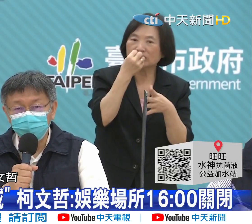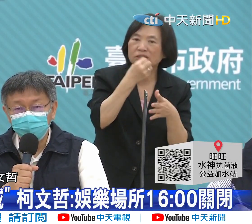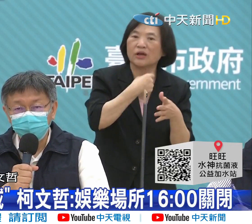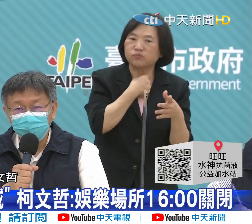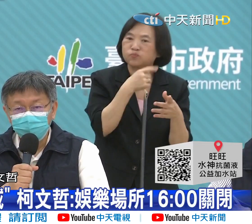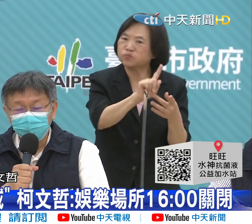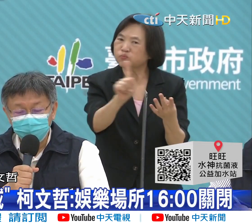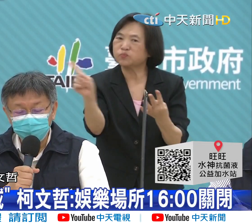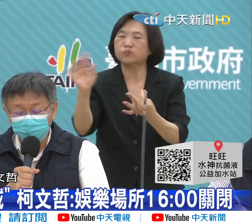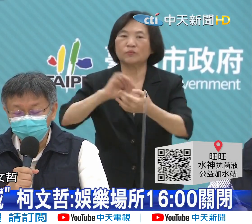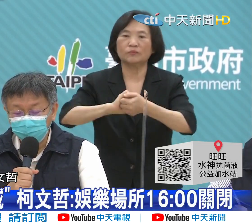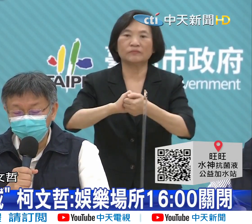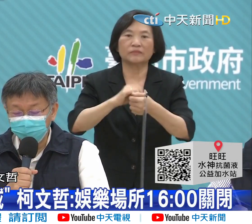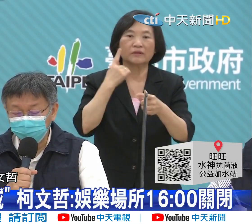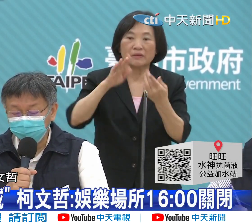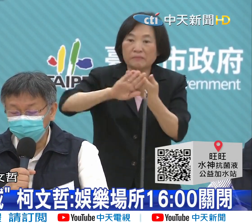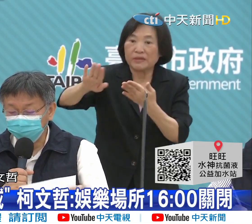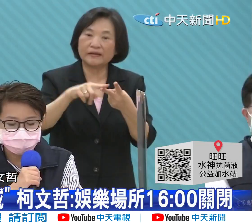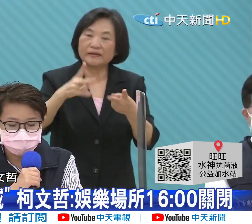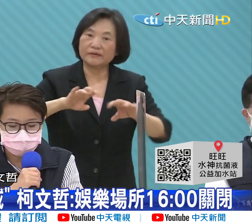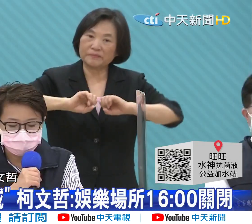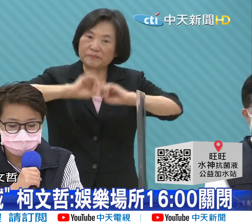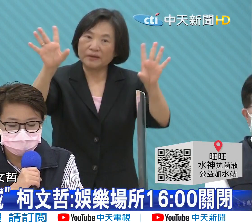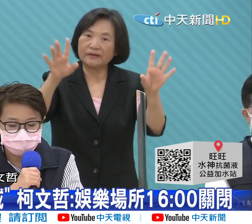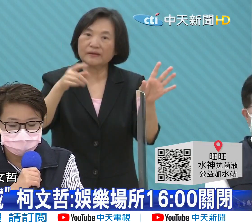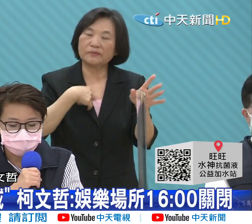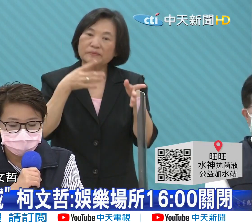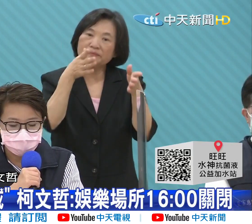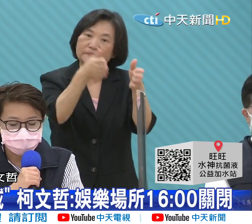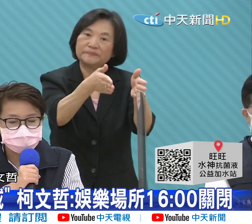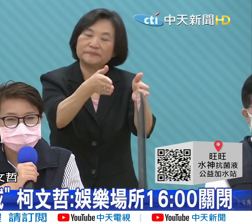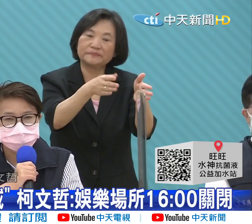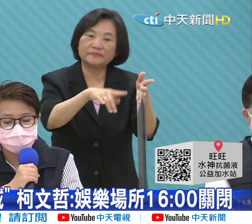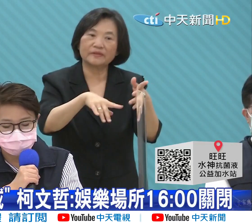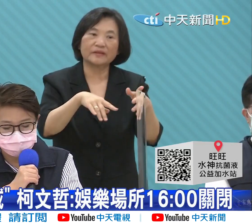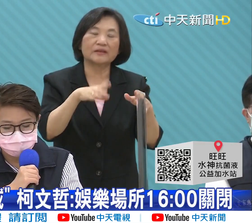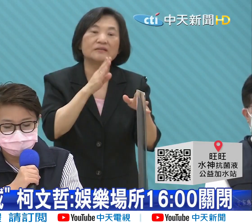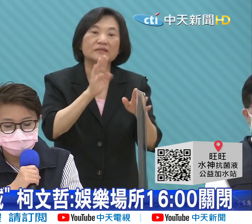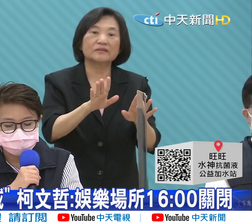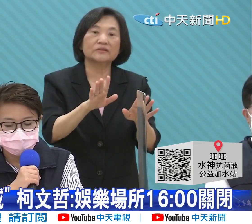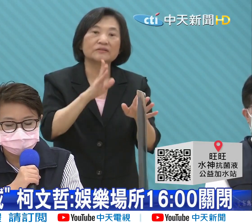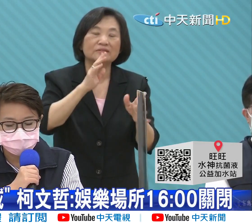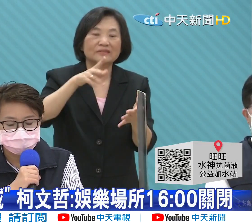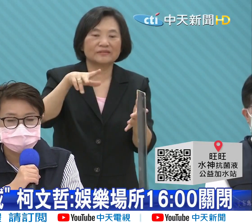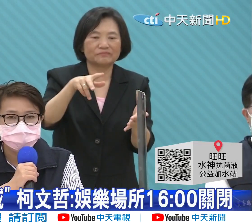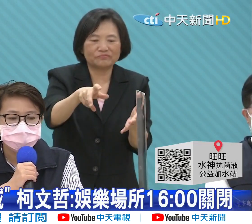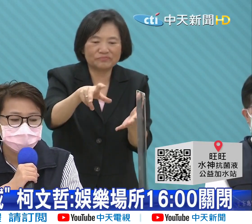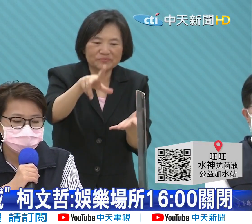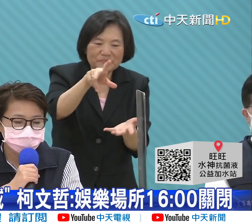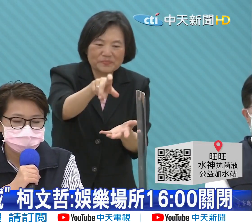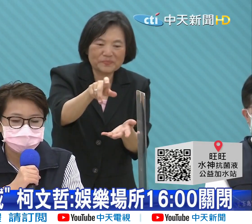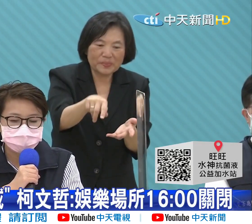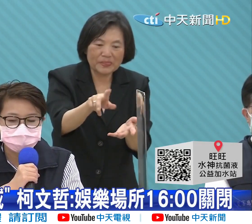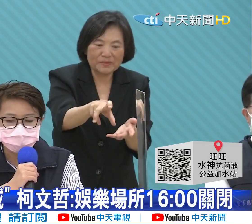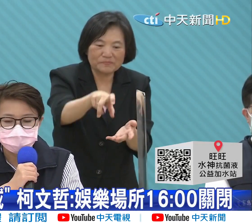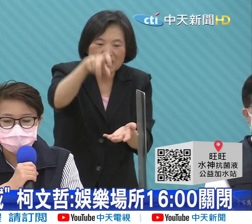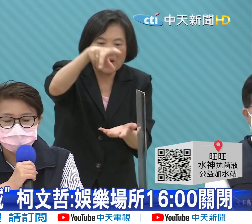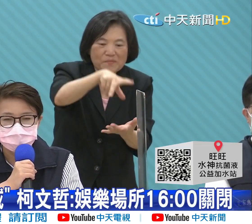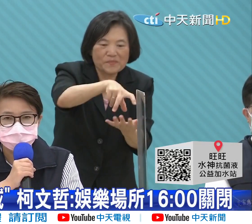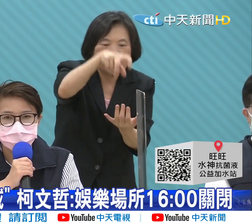议先暂停营业。 我们针对娃娃机店、钓虾场要进一步